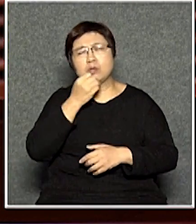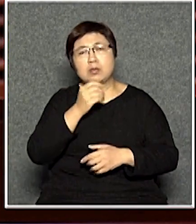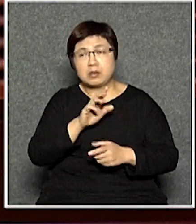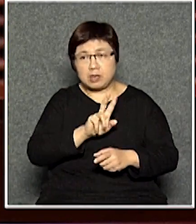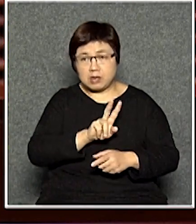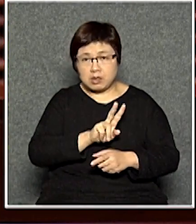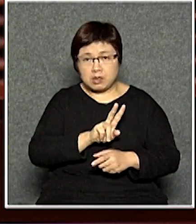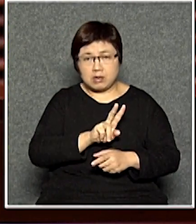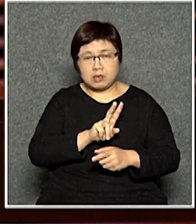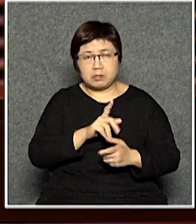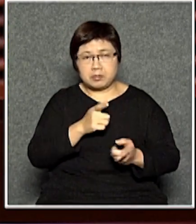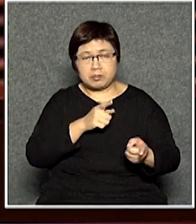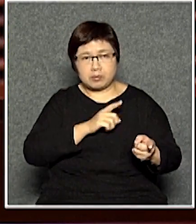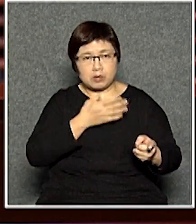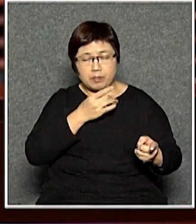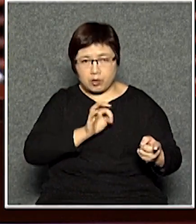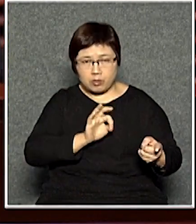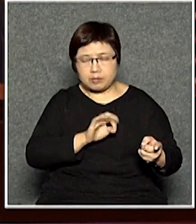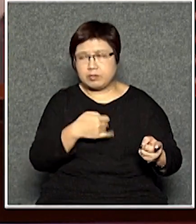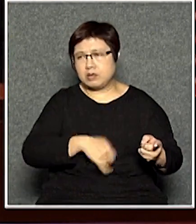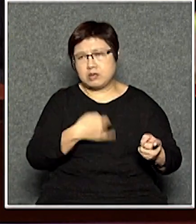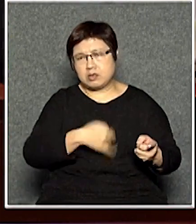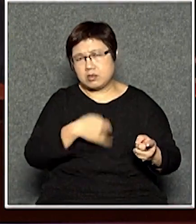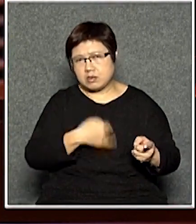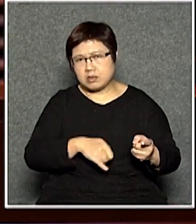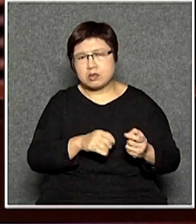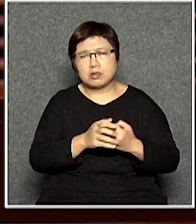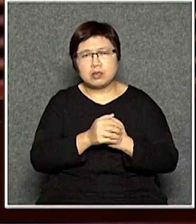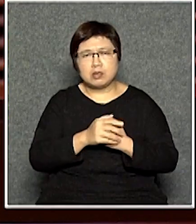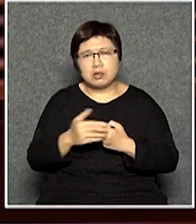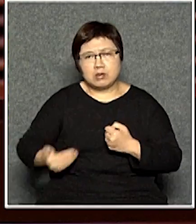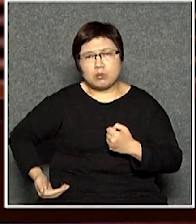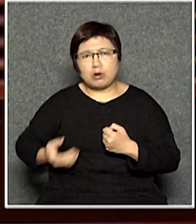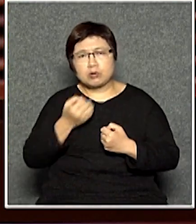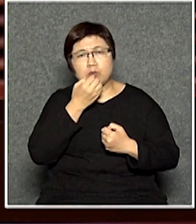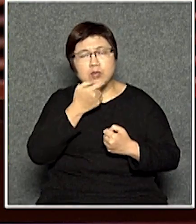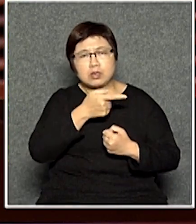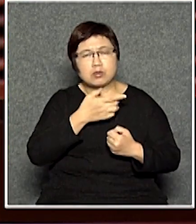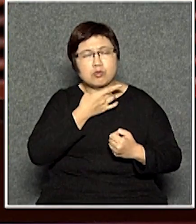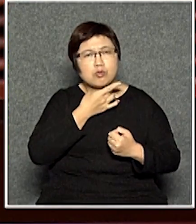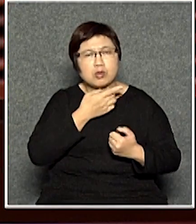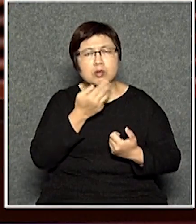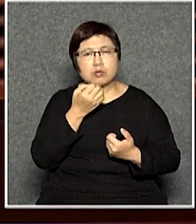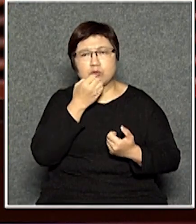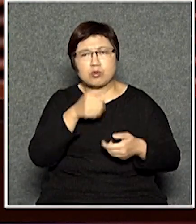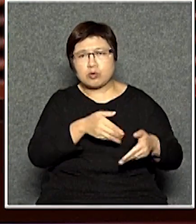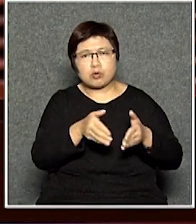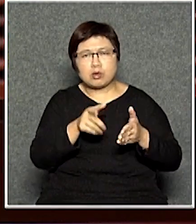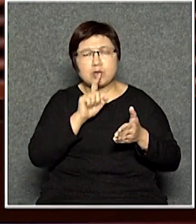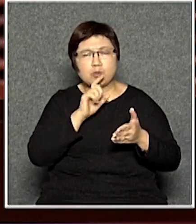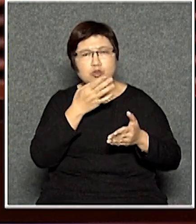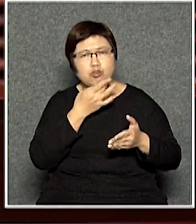夠獨善其身嗎？不可能的。即是說當廣東省遇到旱災的時候，東江必然是遇到旱